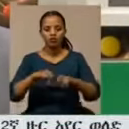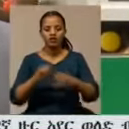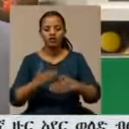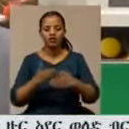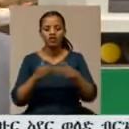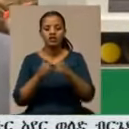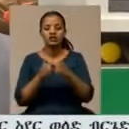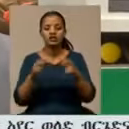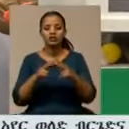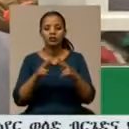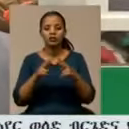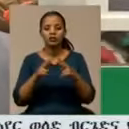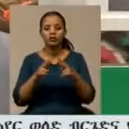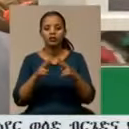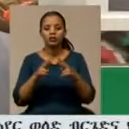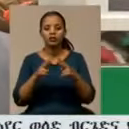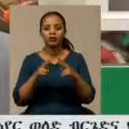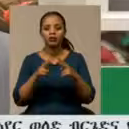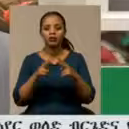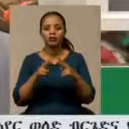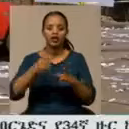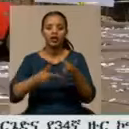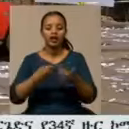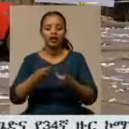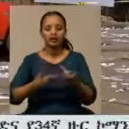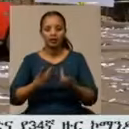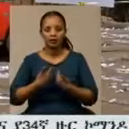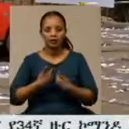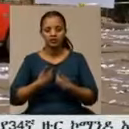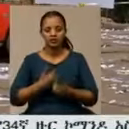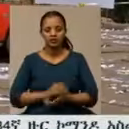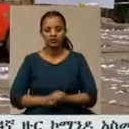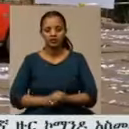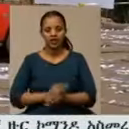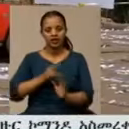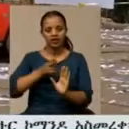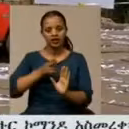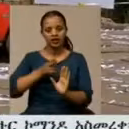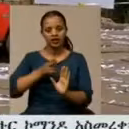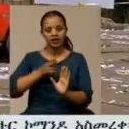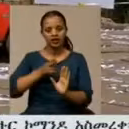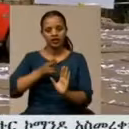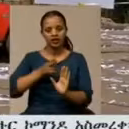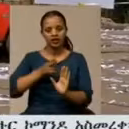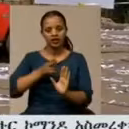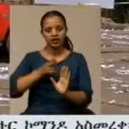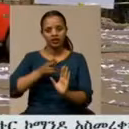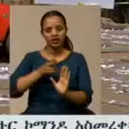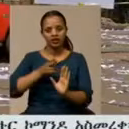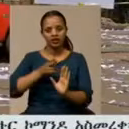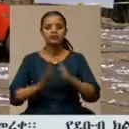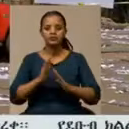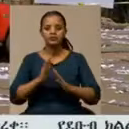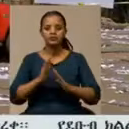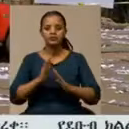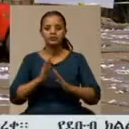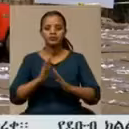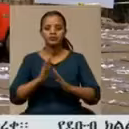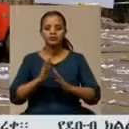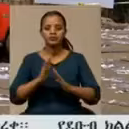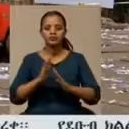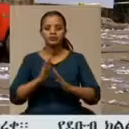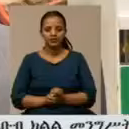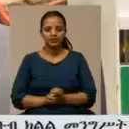እጅግ በጣም እየጨመረ እየሄደ ባለበት የነዳጅ ሁኔታ በጣም እያስቸገረ